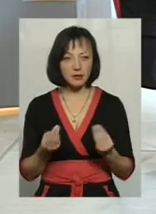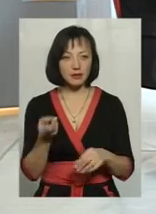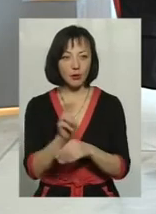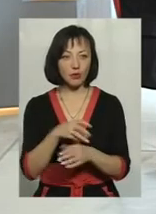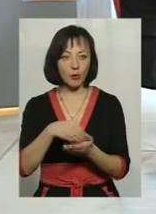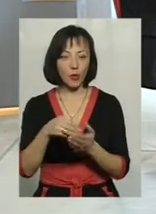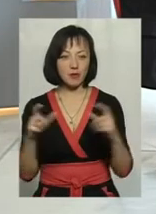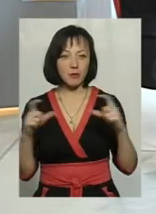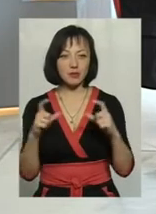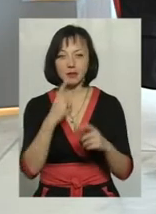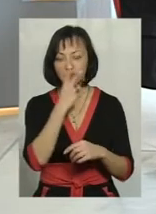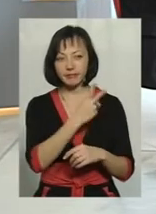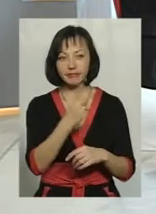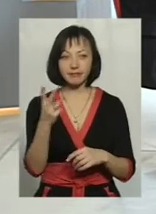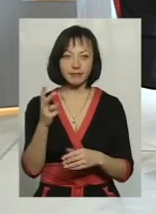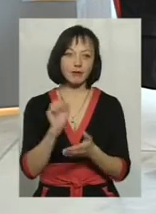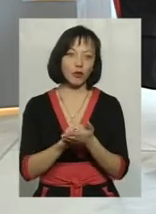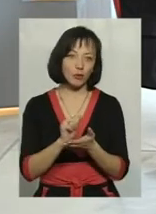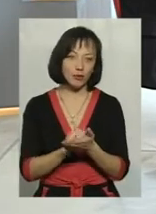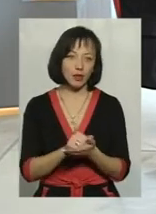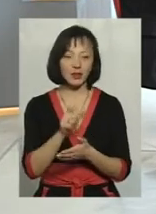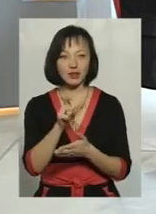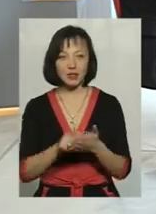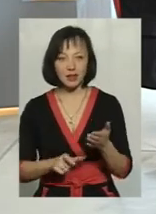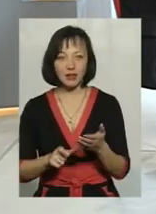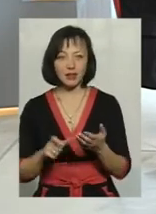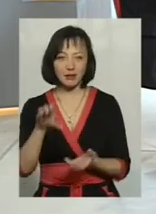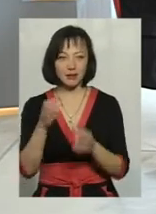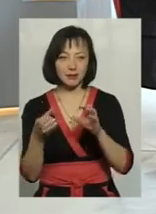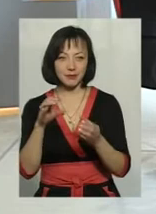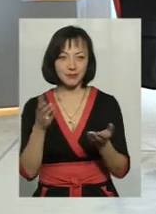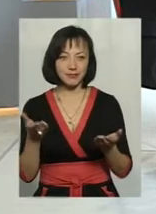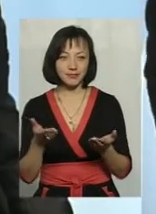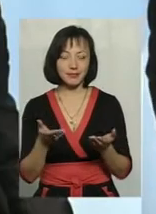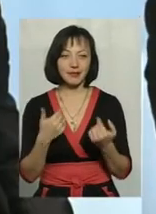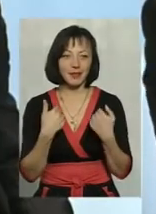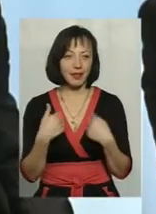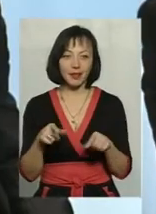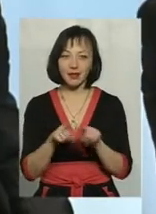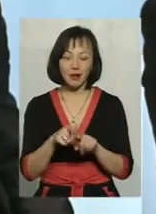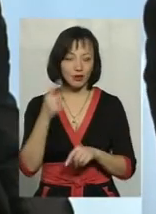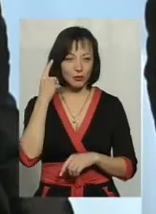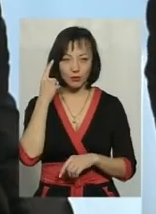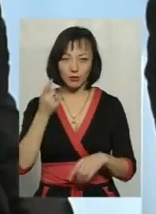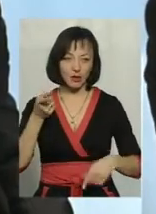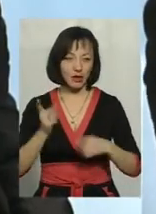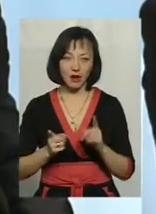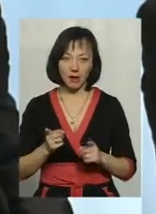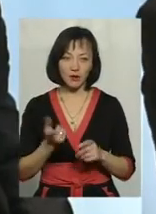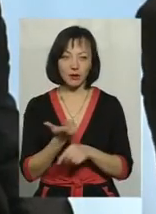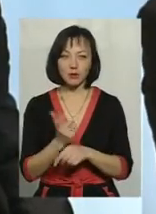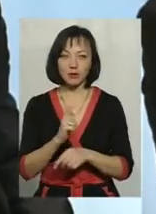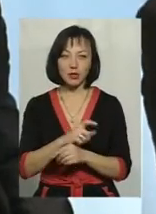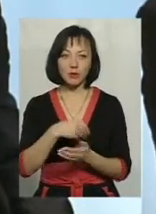покупець в магазин, починає роздивлятися документи, чек там і так далі, все інше. Я так думаю, що насправді, реально,